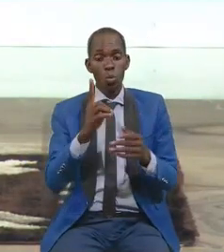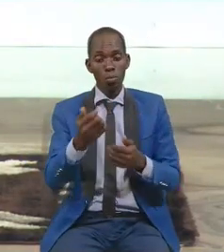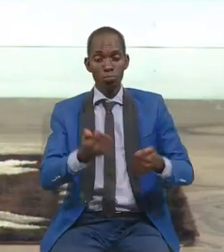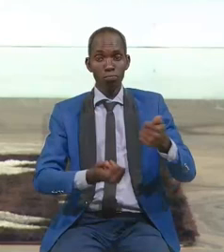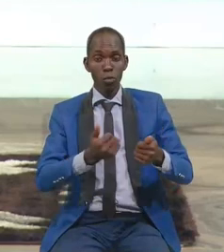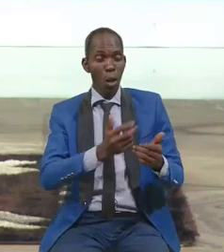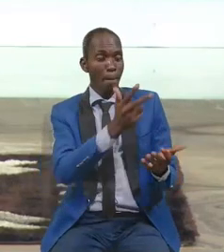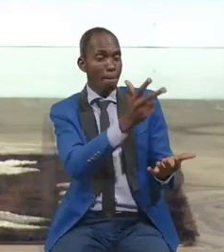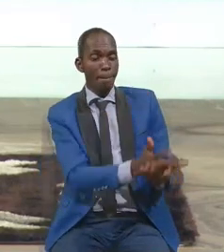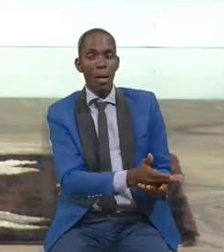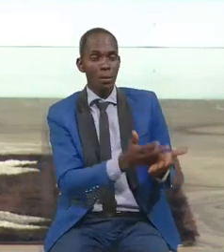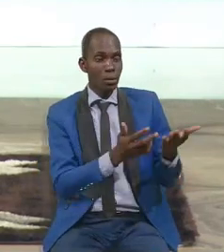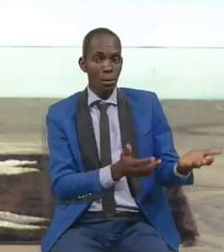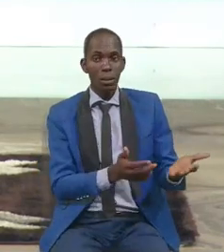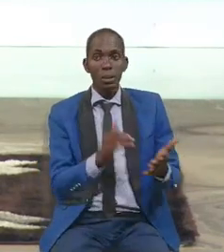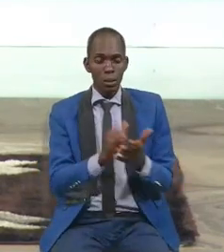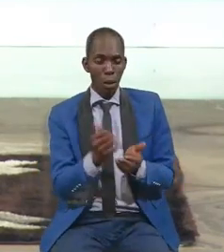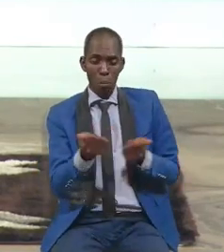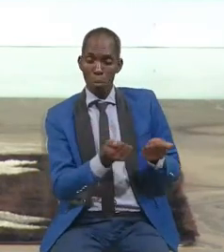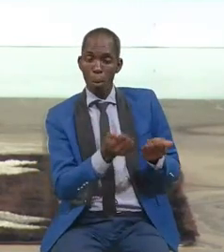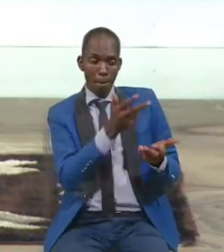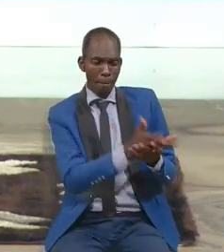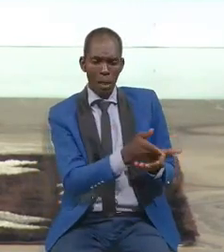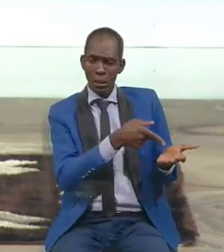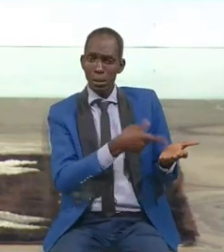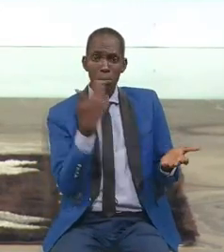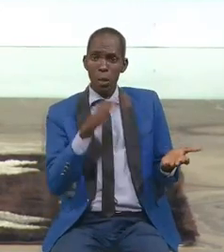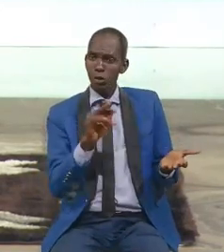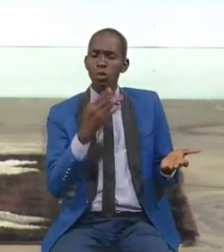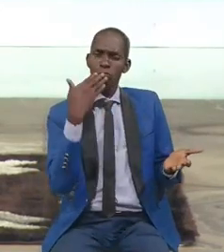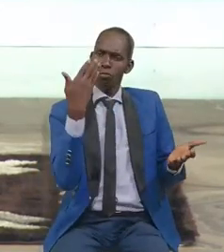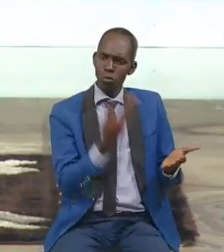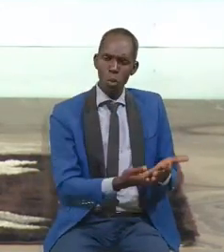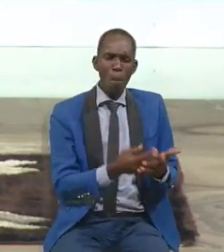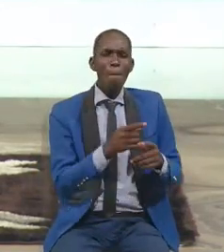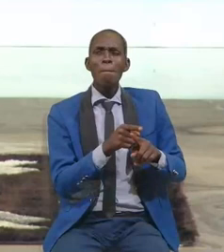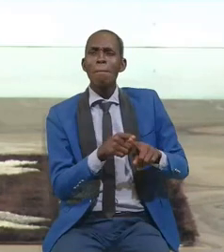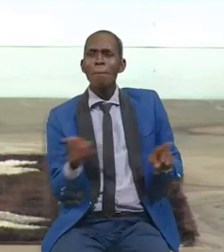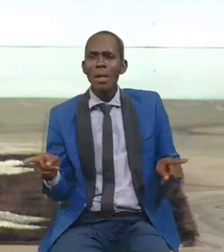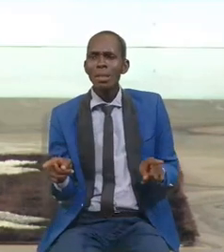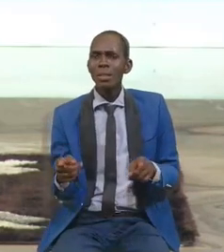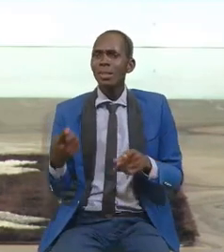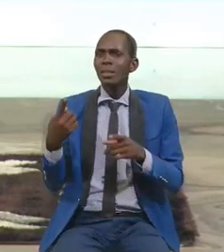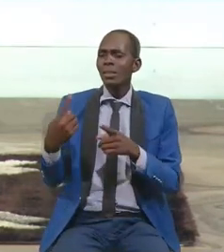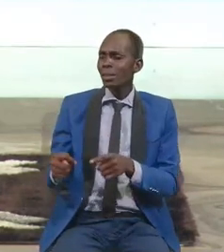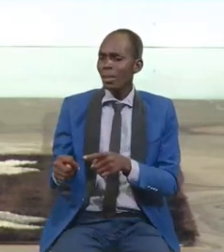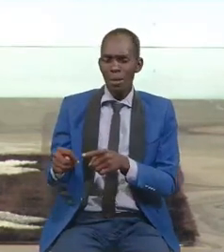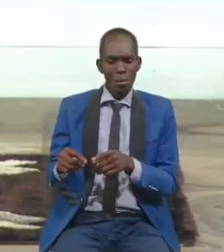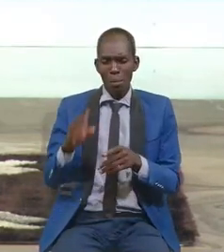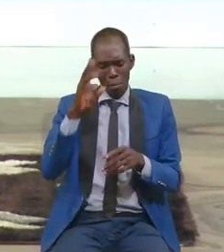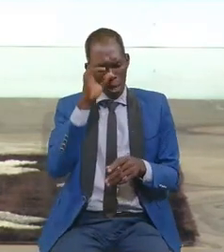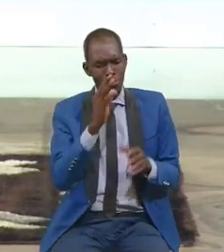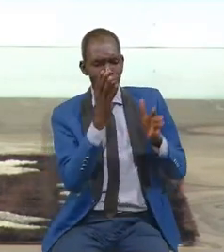la voiture est en bon état. La voiture est en bon état. Mais son voisin va au même